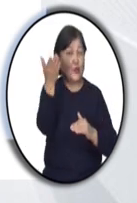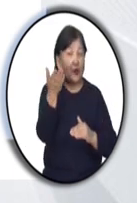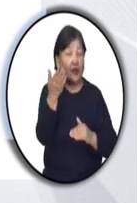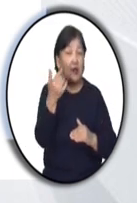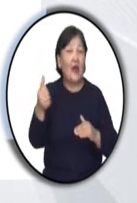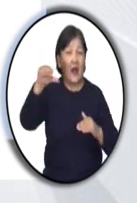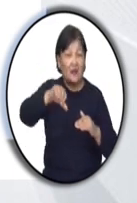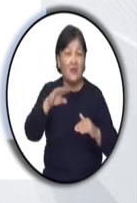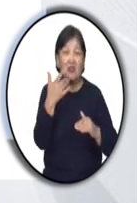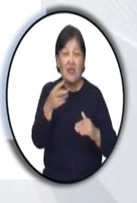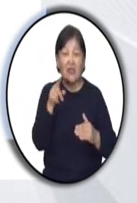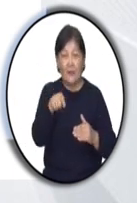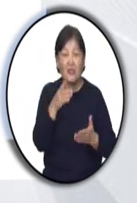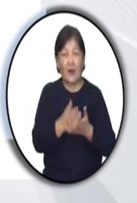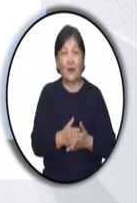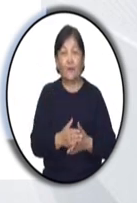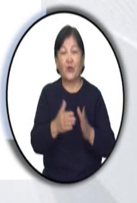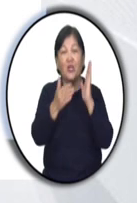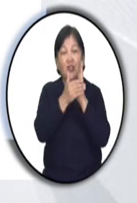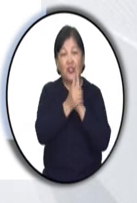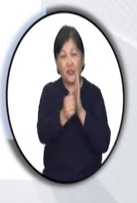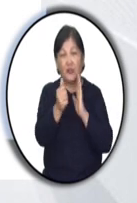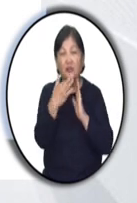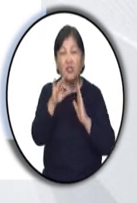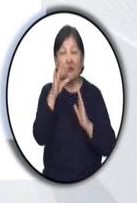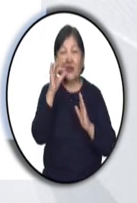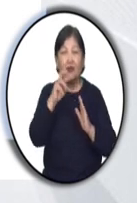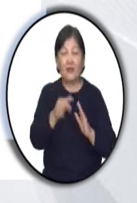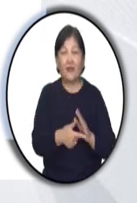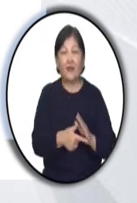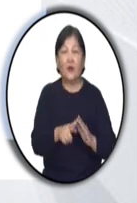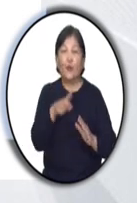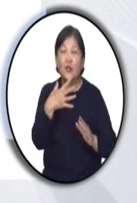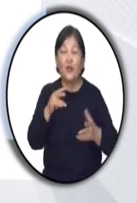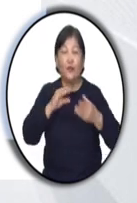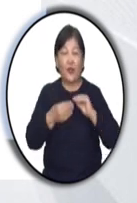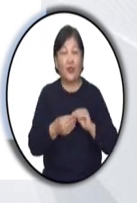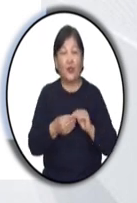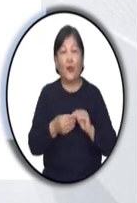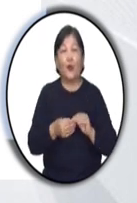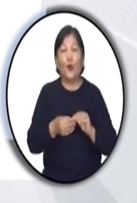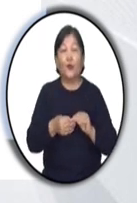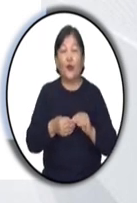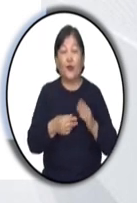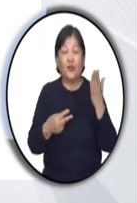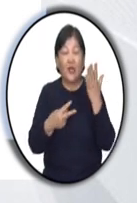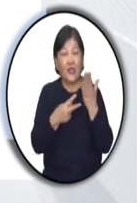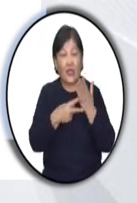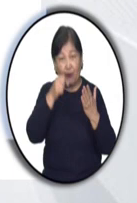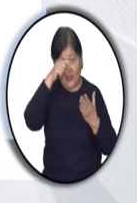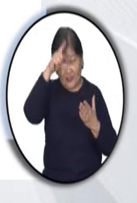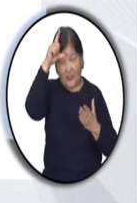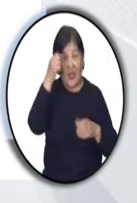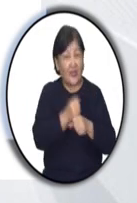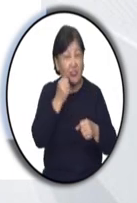төлбөр өгж байгаа учраас энэ алдагдлын манд бас их шалтгаан энэтэй холбоотой байгаа. За тэгээд чадварлаг одоо өөр юм бол бүтээтгүнийг үйлдвэрлэхэд